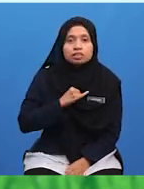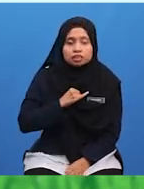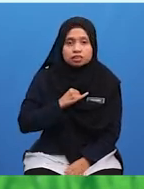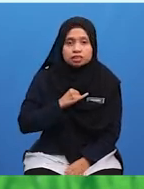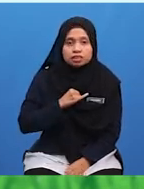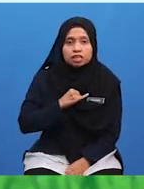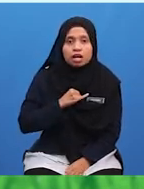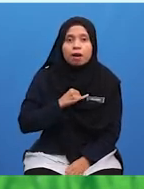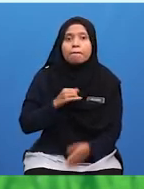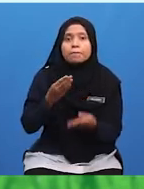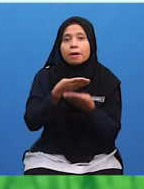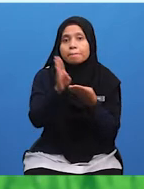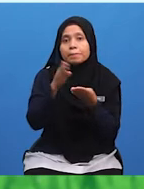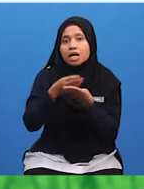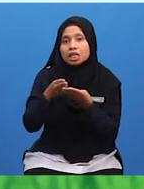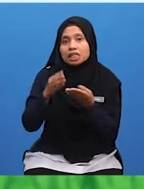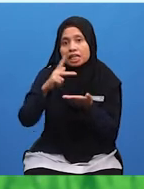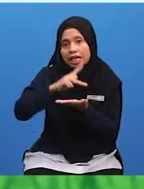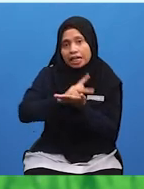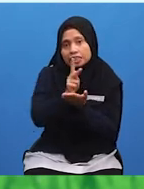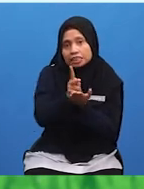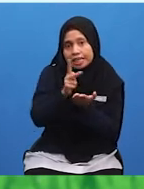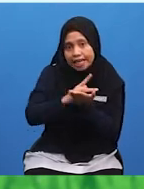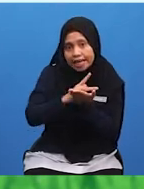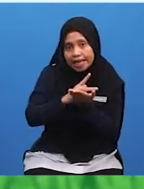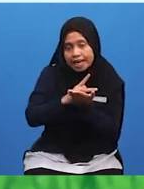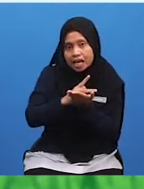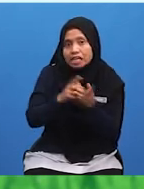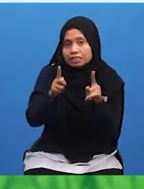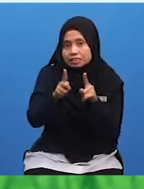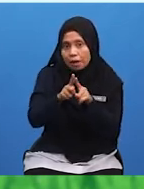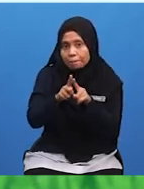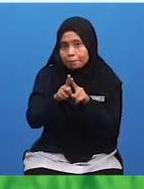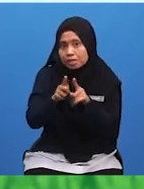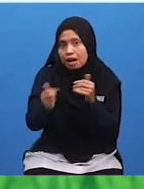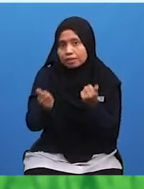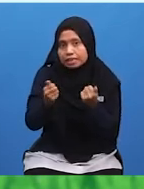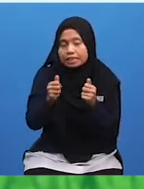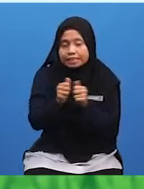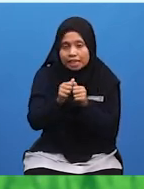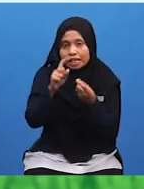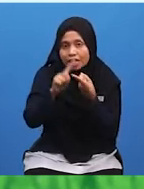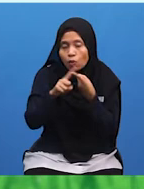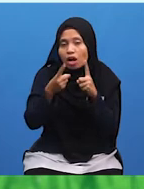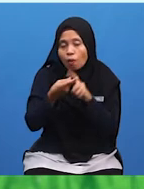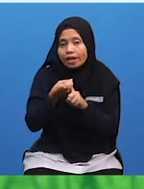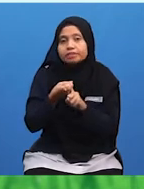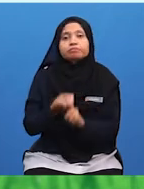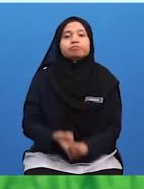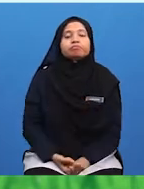Saya membahagikan kek secara sama rata dengan kawan-kawan.